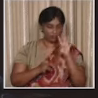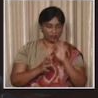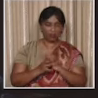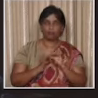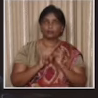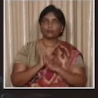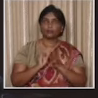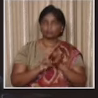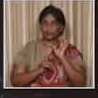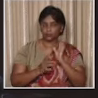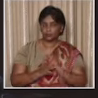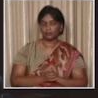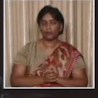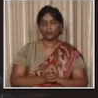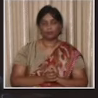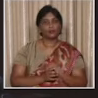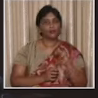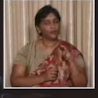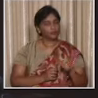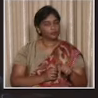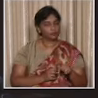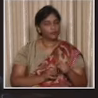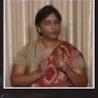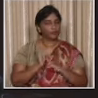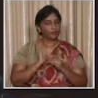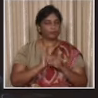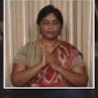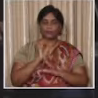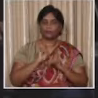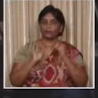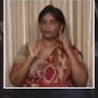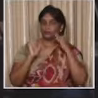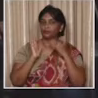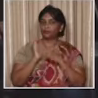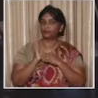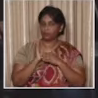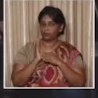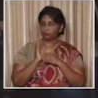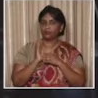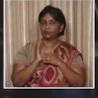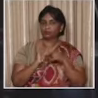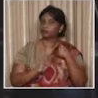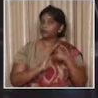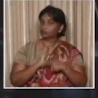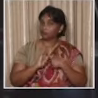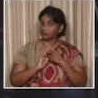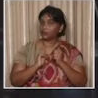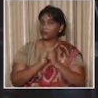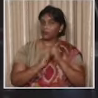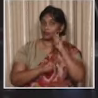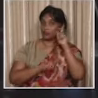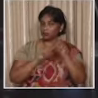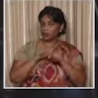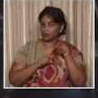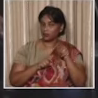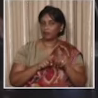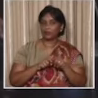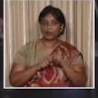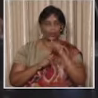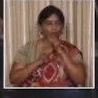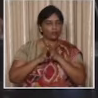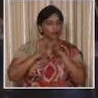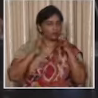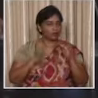कारक सभा सभापतिमणि अद कमकरु अमात्यांश गैन कथा करद्दी मेरटे वेडकरण जनता साहस्य